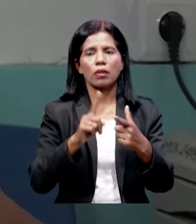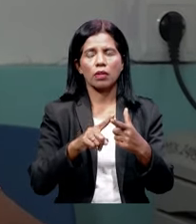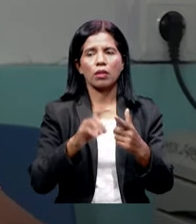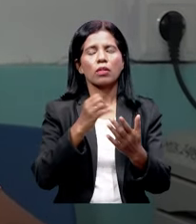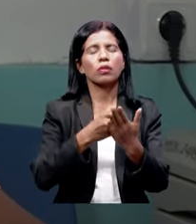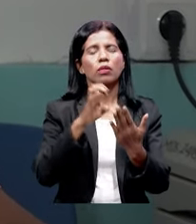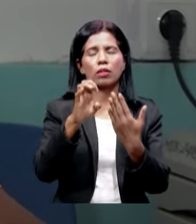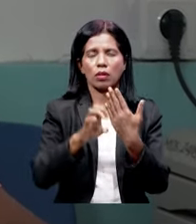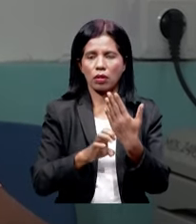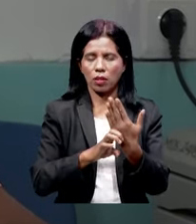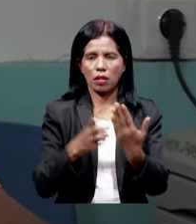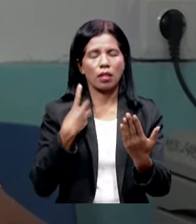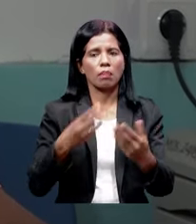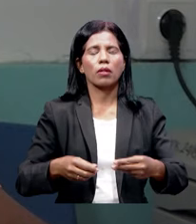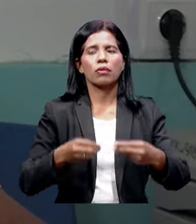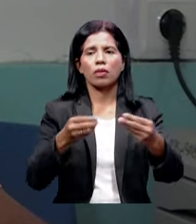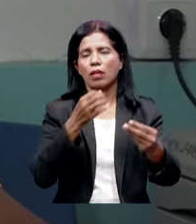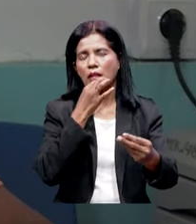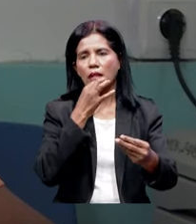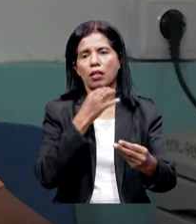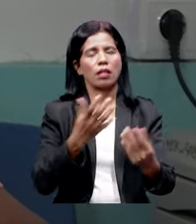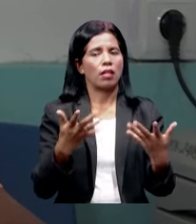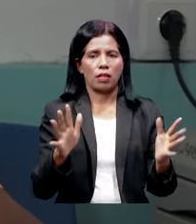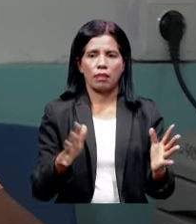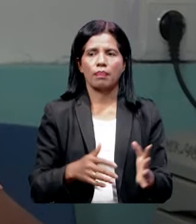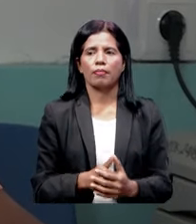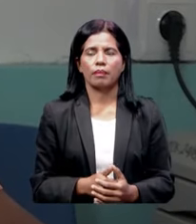mai to agora distribusi mai handle de lai antau